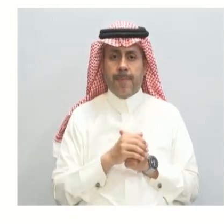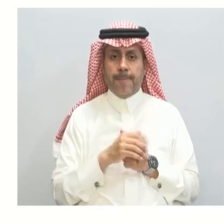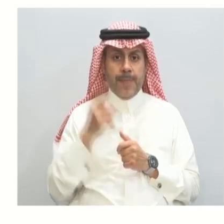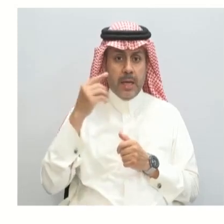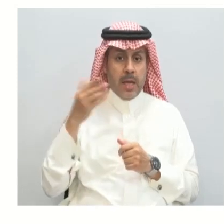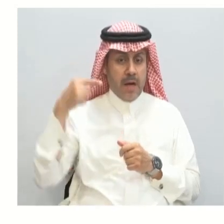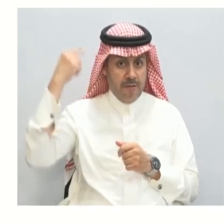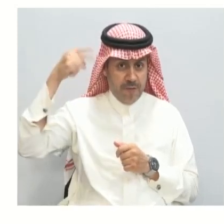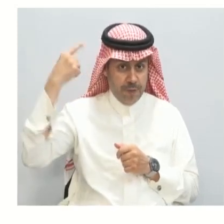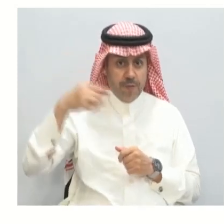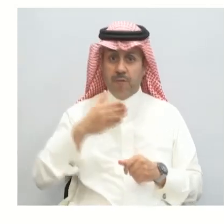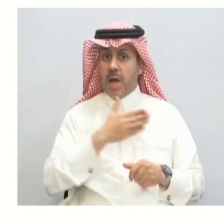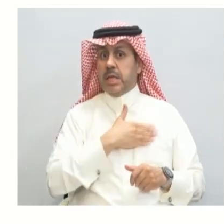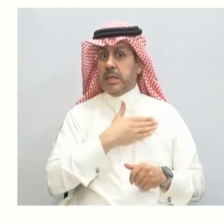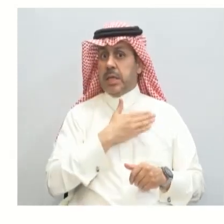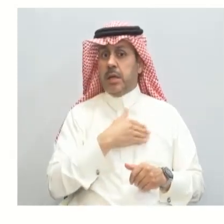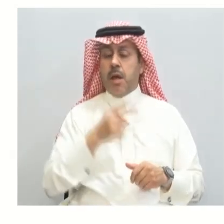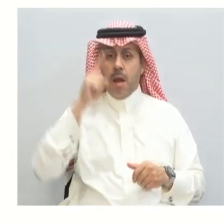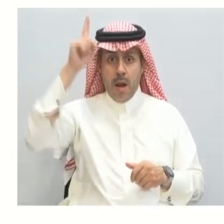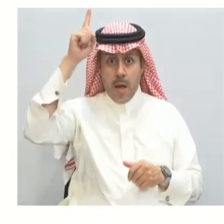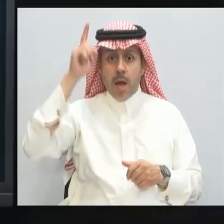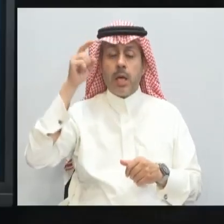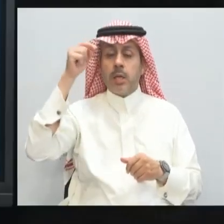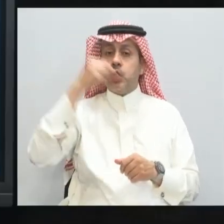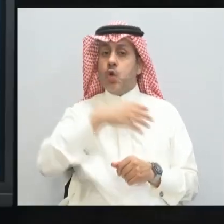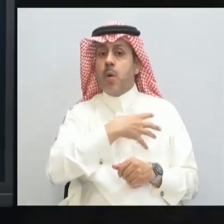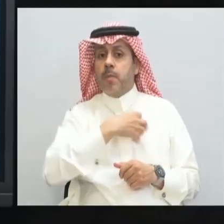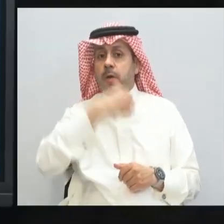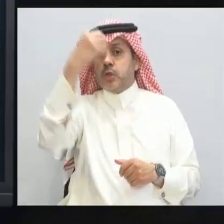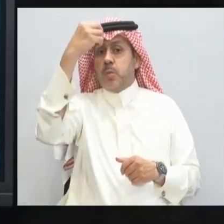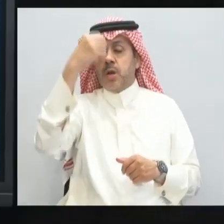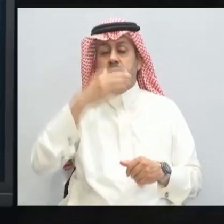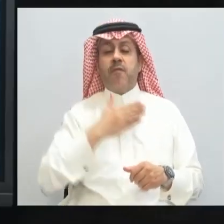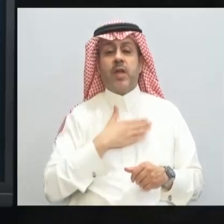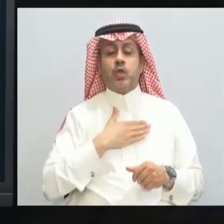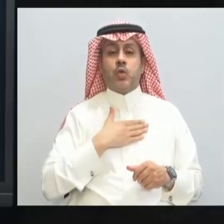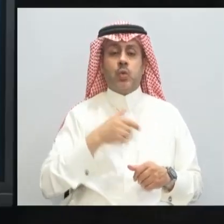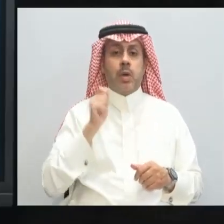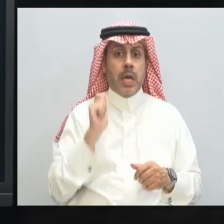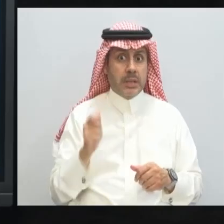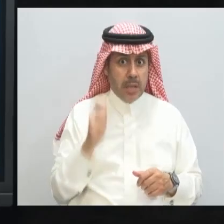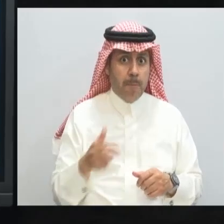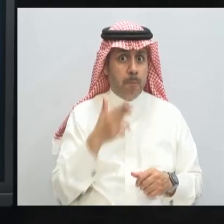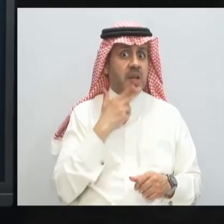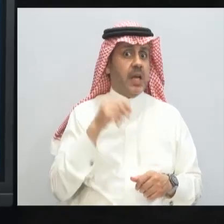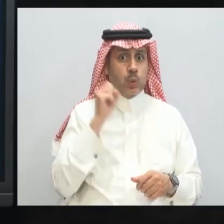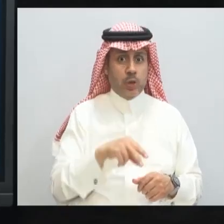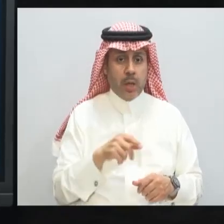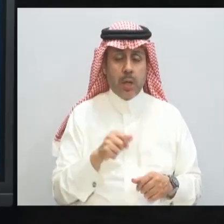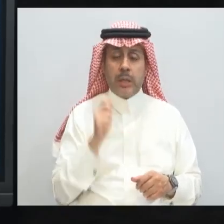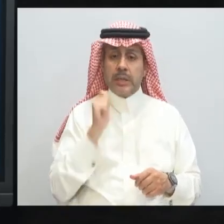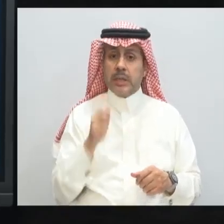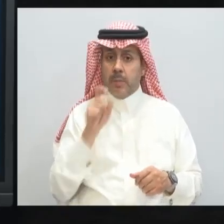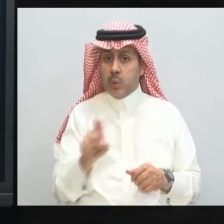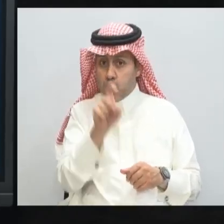نستشعر ونتذكر ان الله عز وجل سيحصل ما في الصدور من خير او من شر واننا سنخرج من هذه